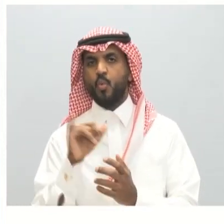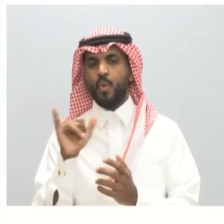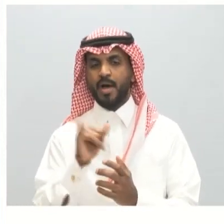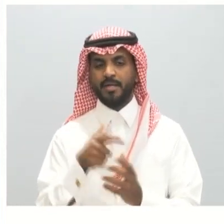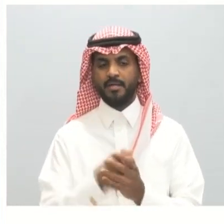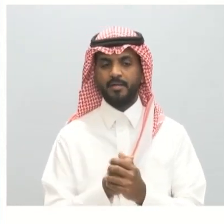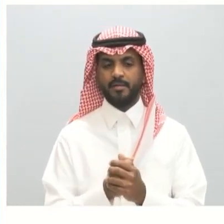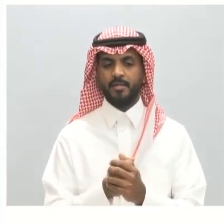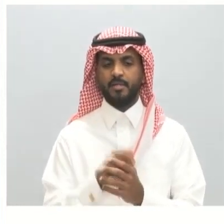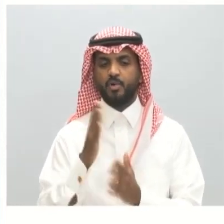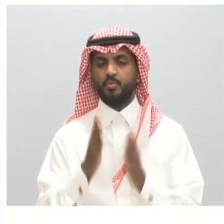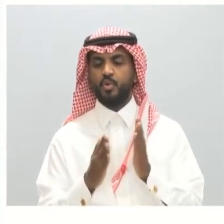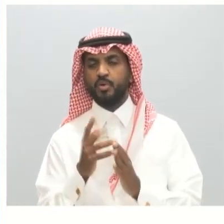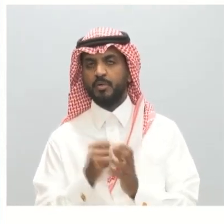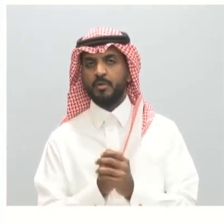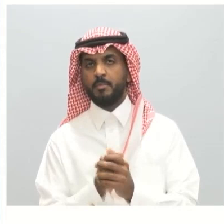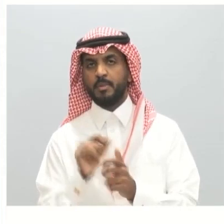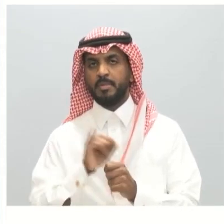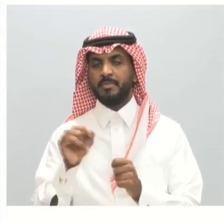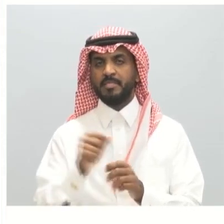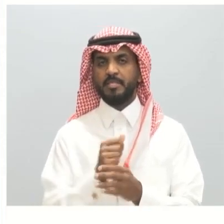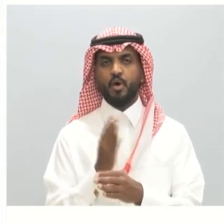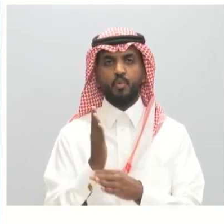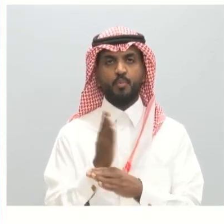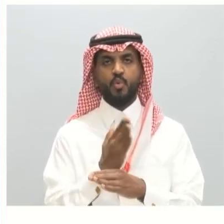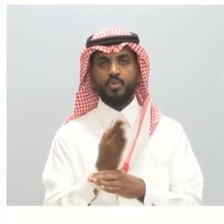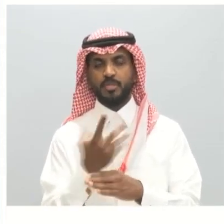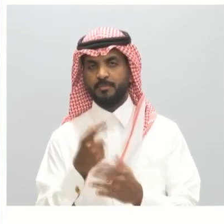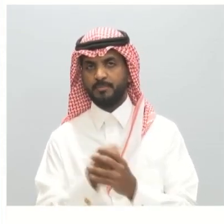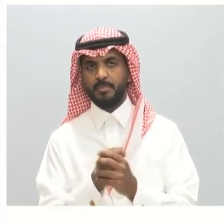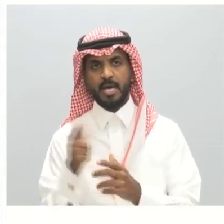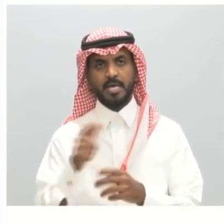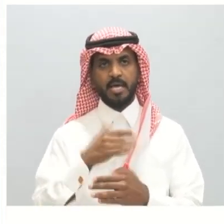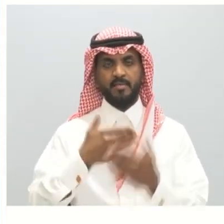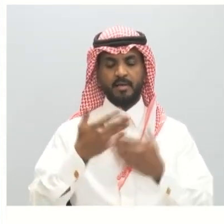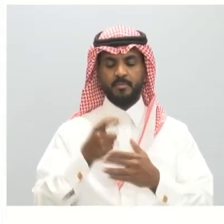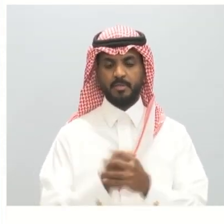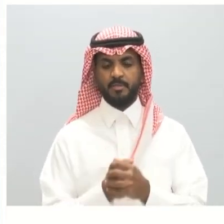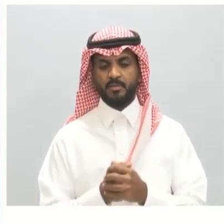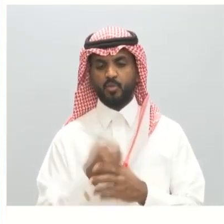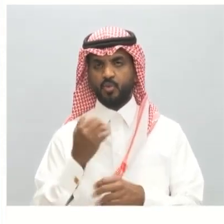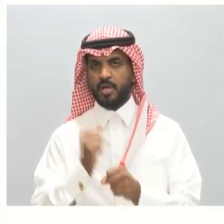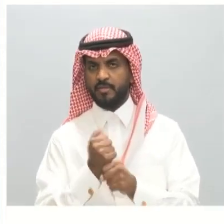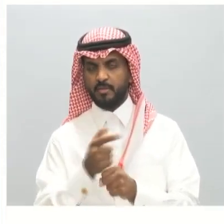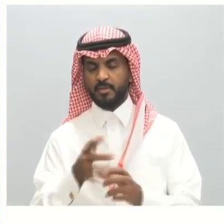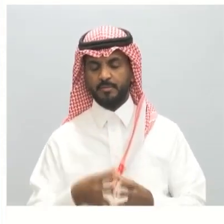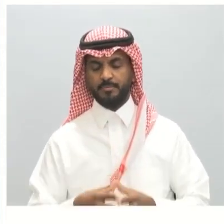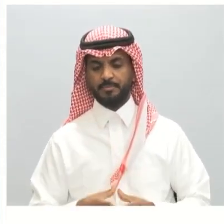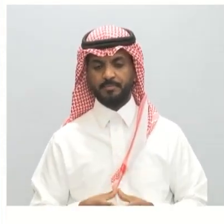الافتراضي بالمليمتر او بوصه اي هذه اللبنات تكون هذه